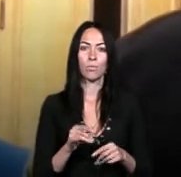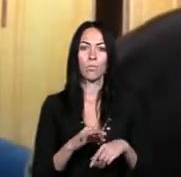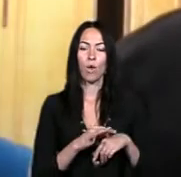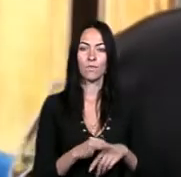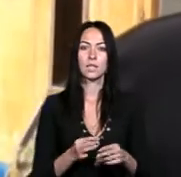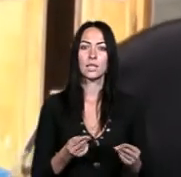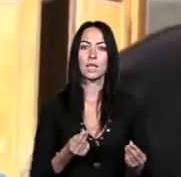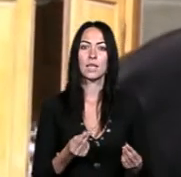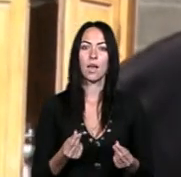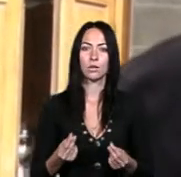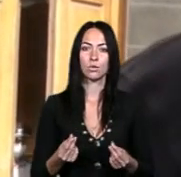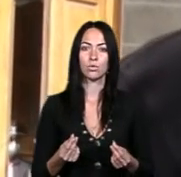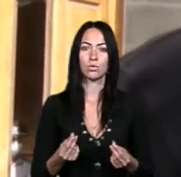якісно